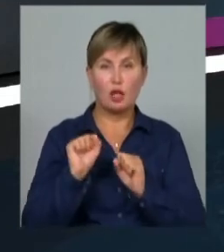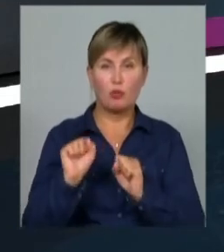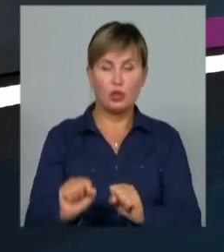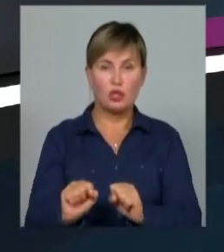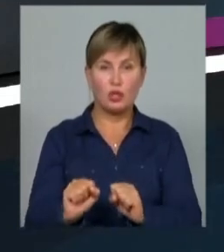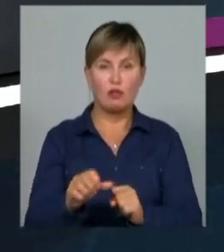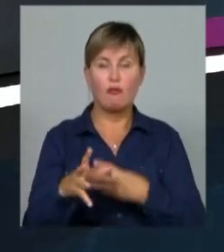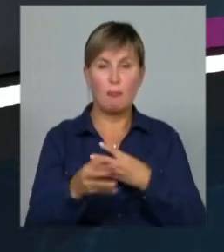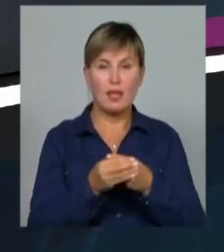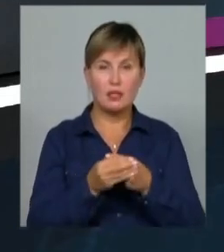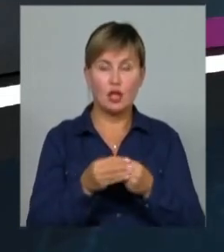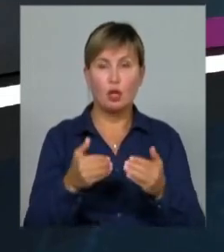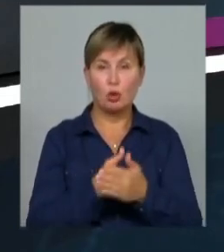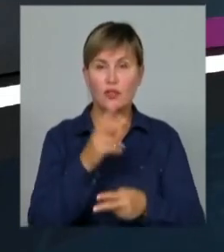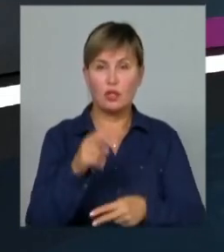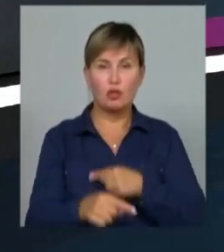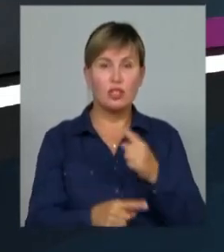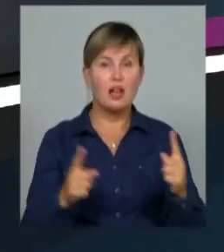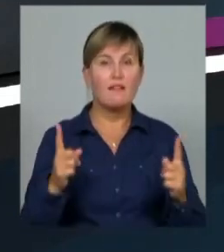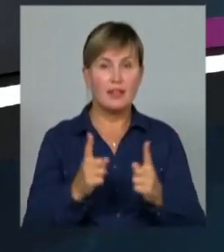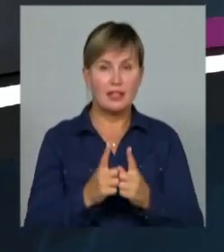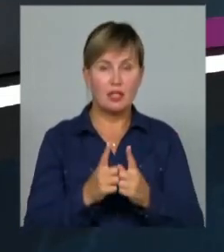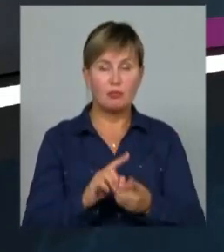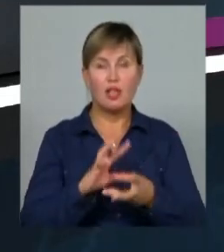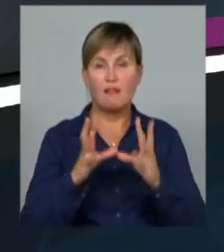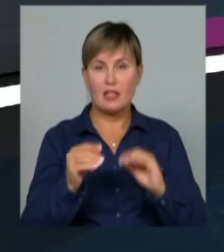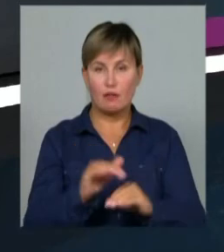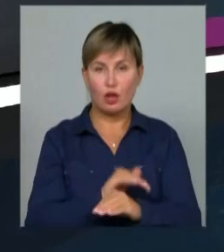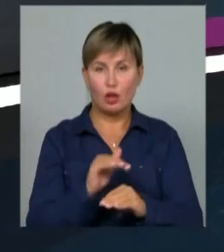иммунитета вместе. На этом все. Еще больше новостей